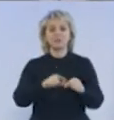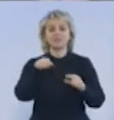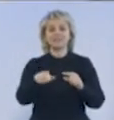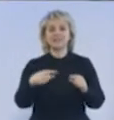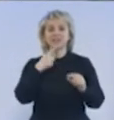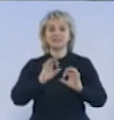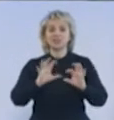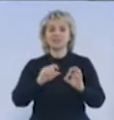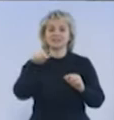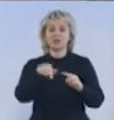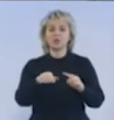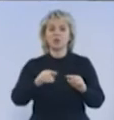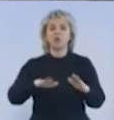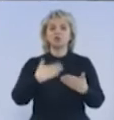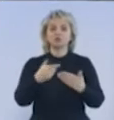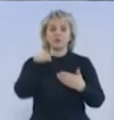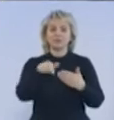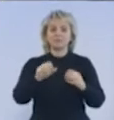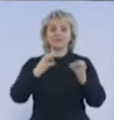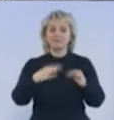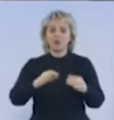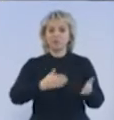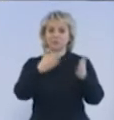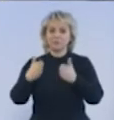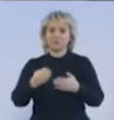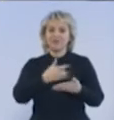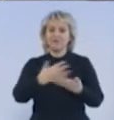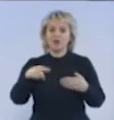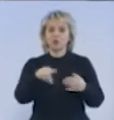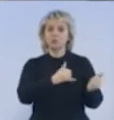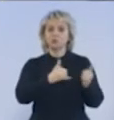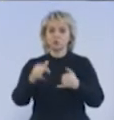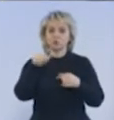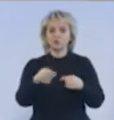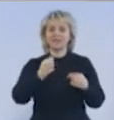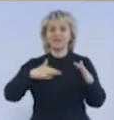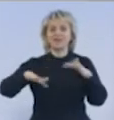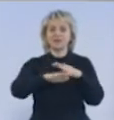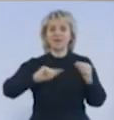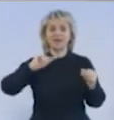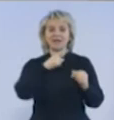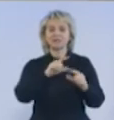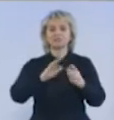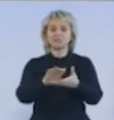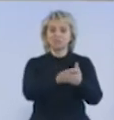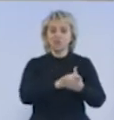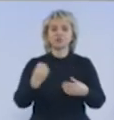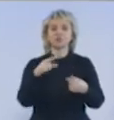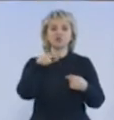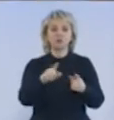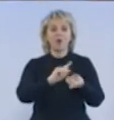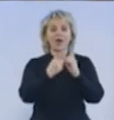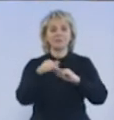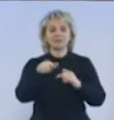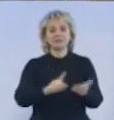подробно рассказал о работе ЕЭК, созданной для свободного движения товаров, работ и услуг в Евразийском экономическом союзе. А еще об